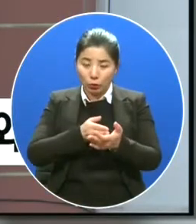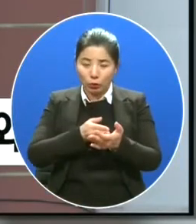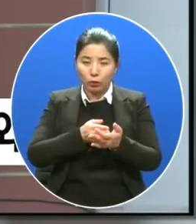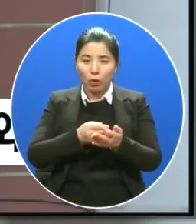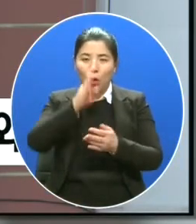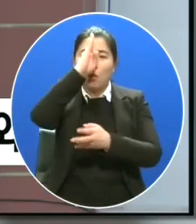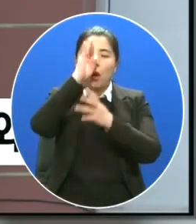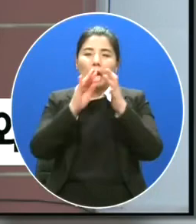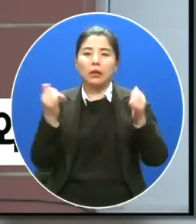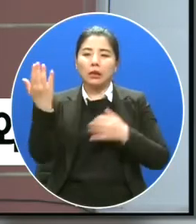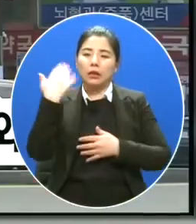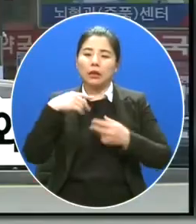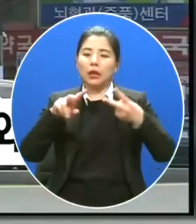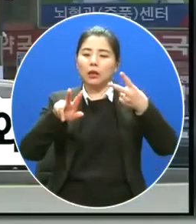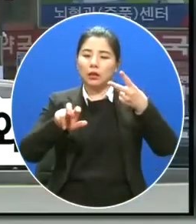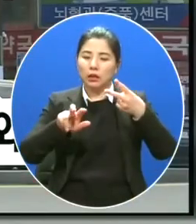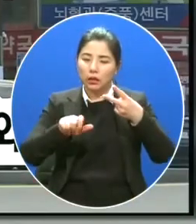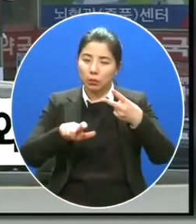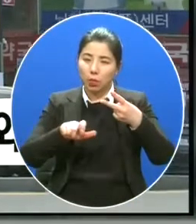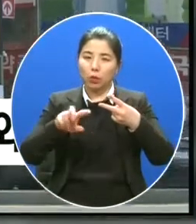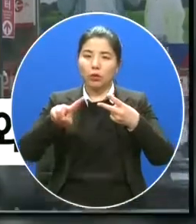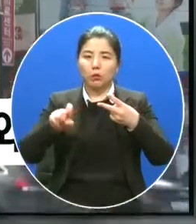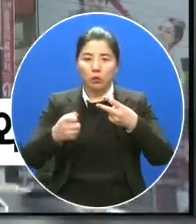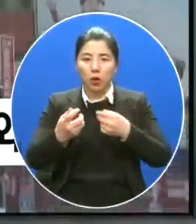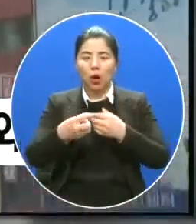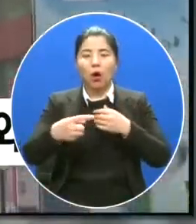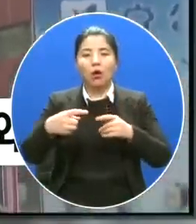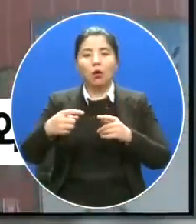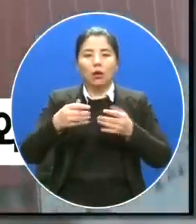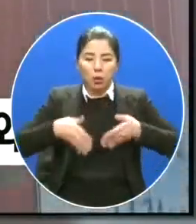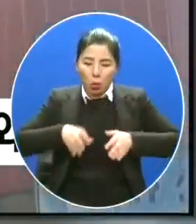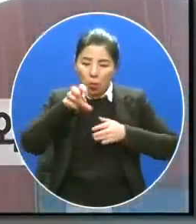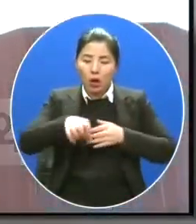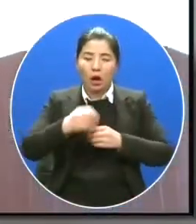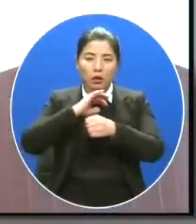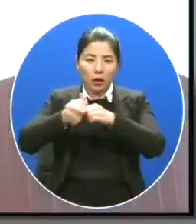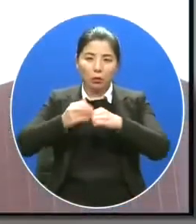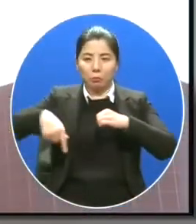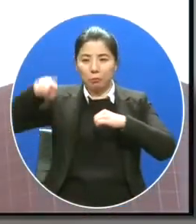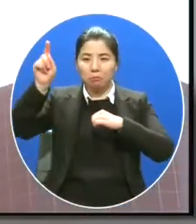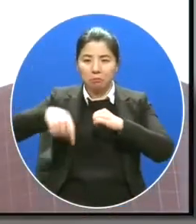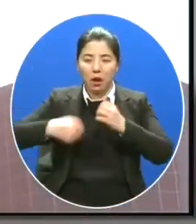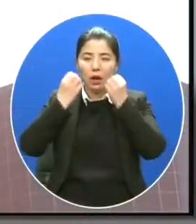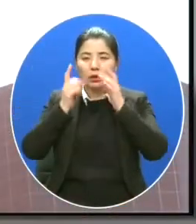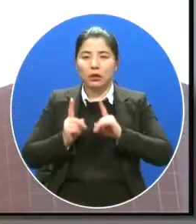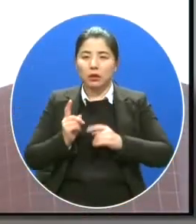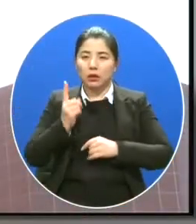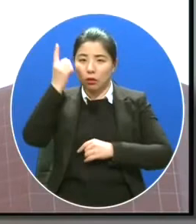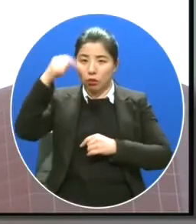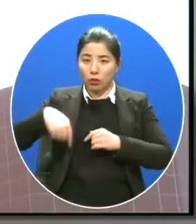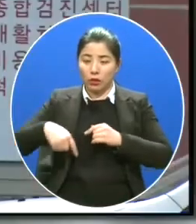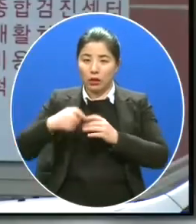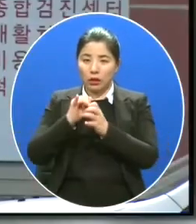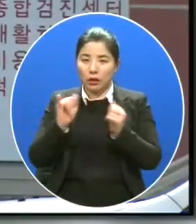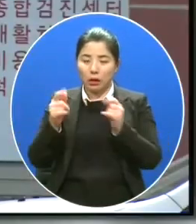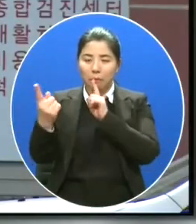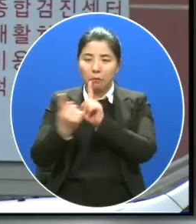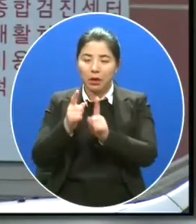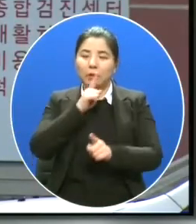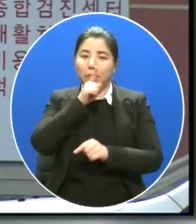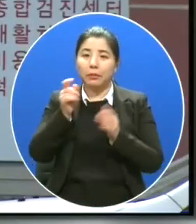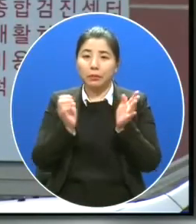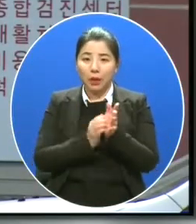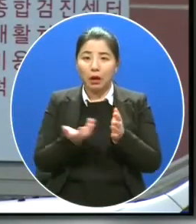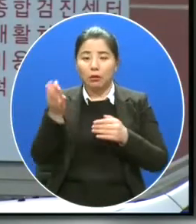뉴스는 확진자가 지난 15일과 16일 고향인 대구를 찾았다. 신천지 신도와 접촉한 것으로 확인되었다고